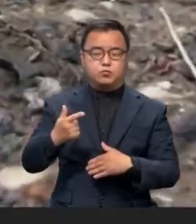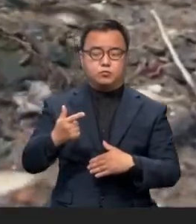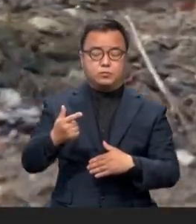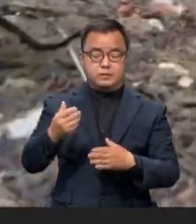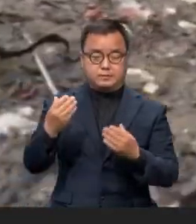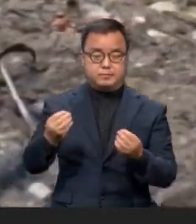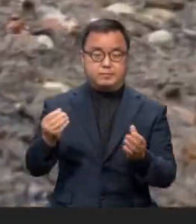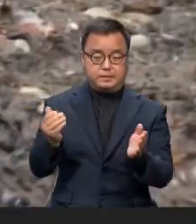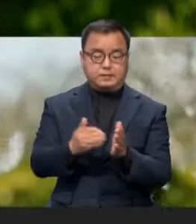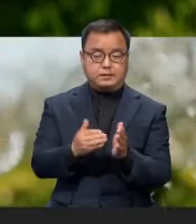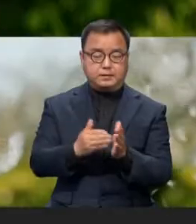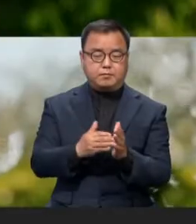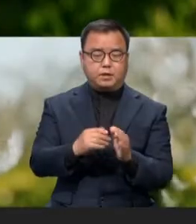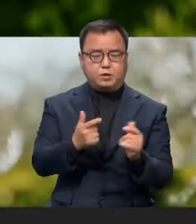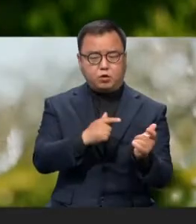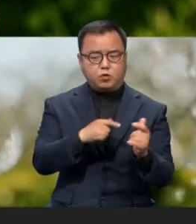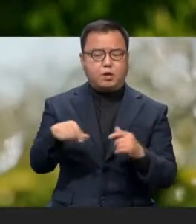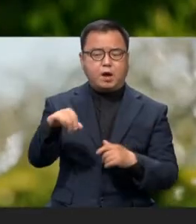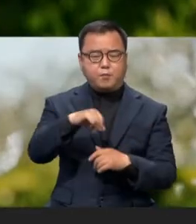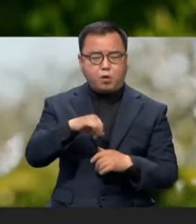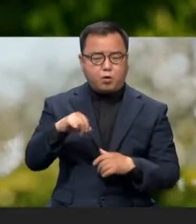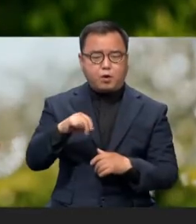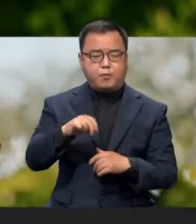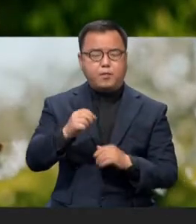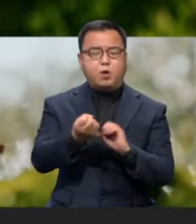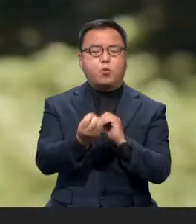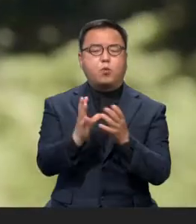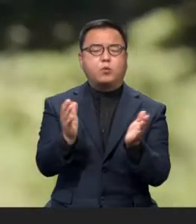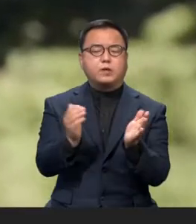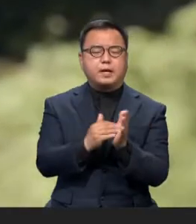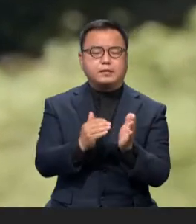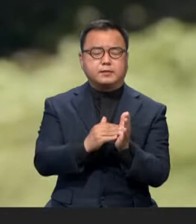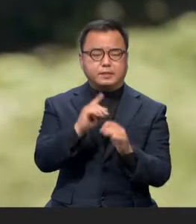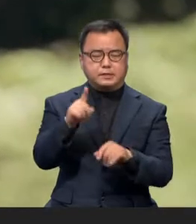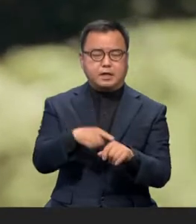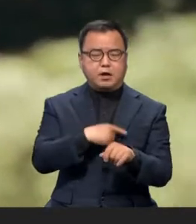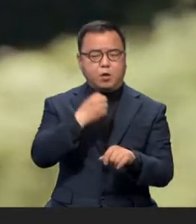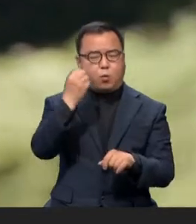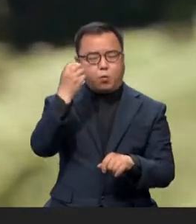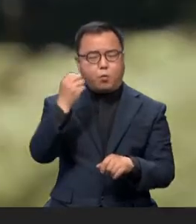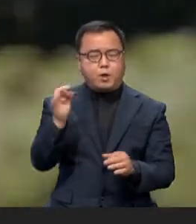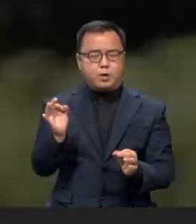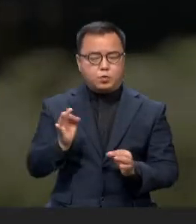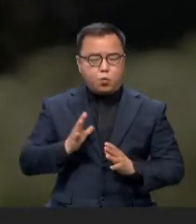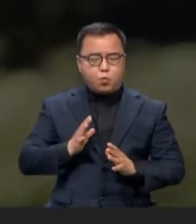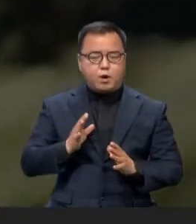개구리, 토끼, 민들레까지 책은 자연의 경이로움을 담고 있습니다.